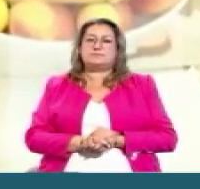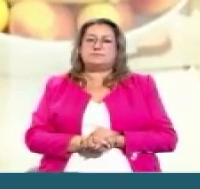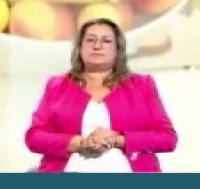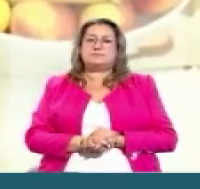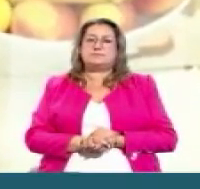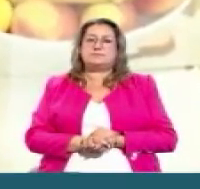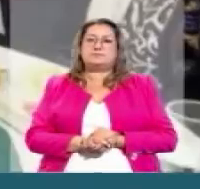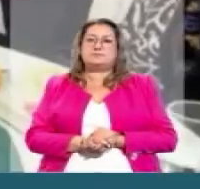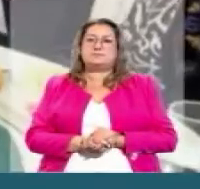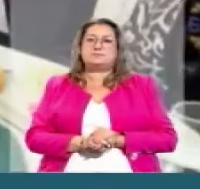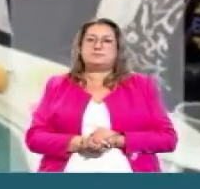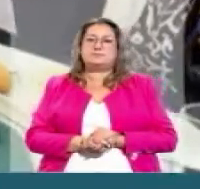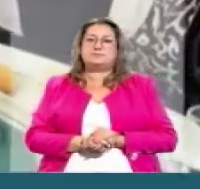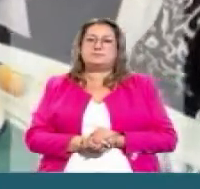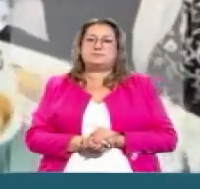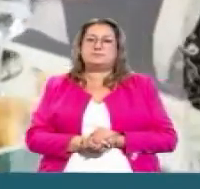атсалысқан.